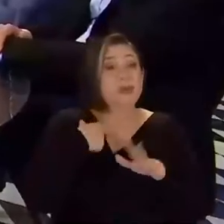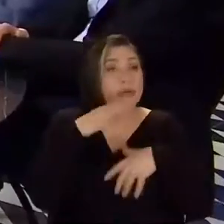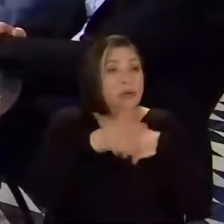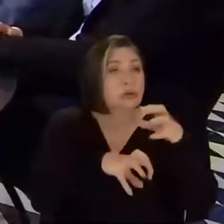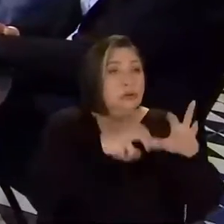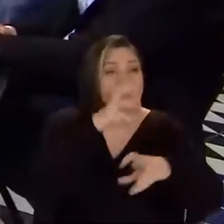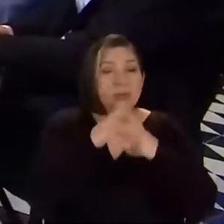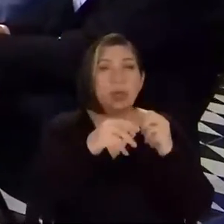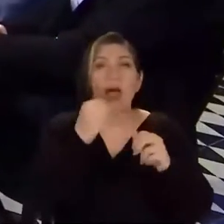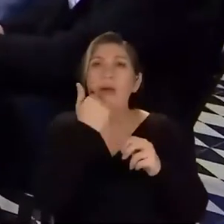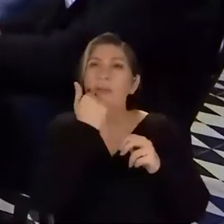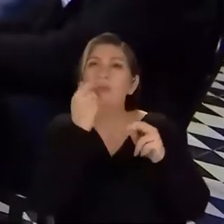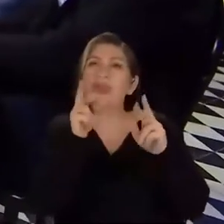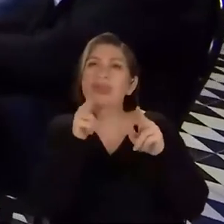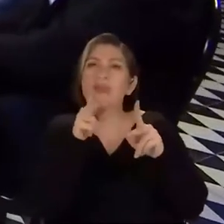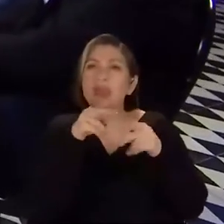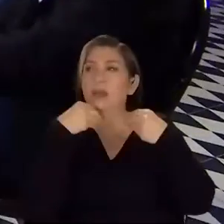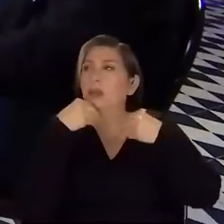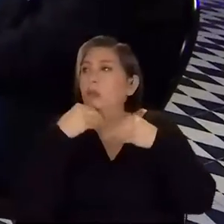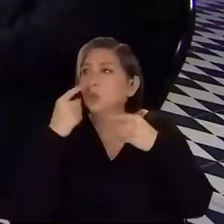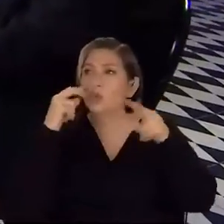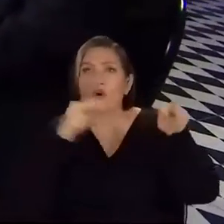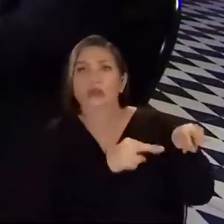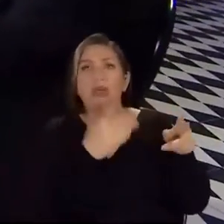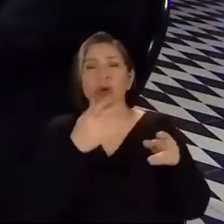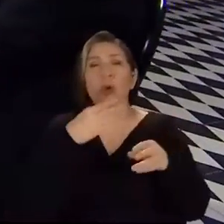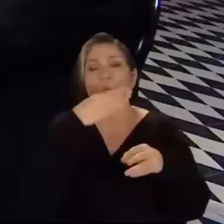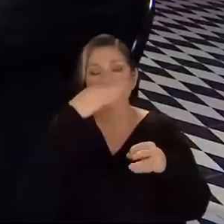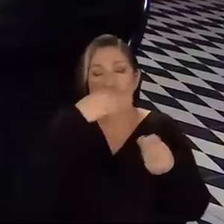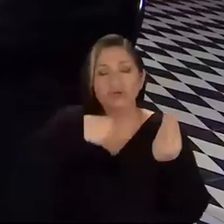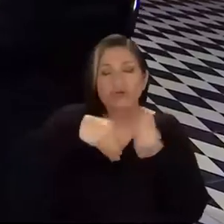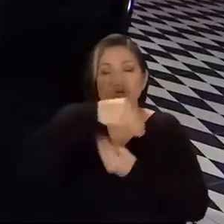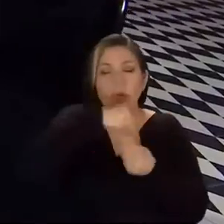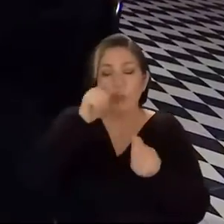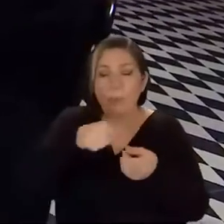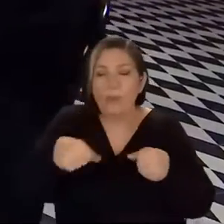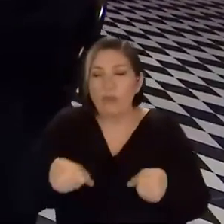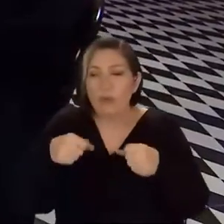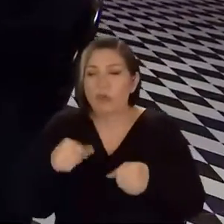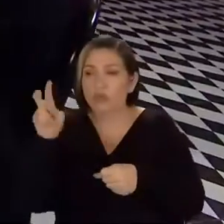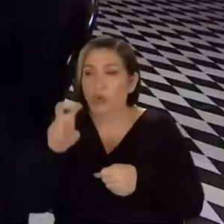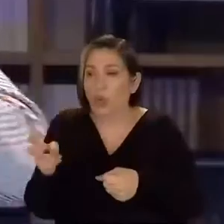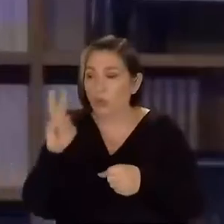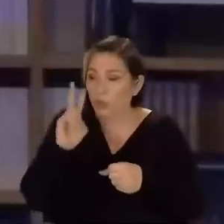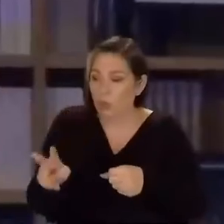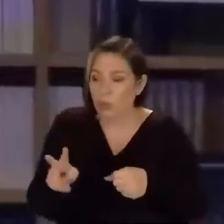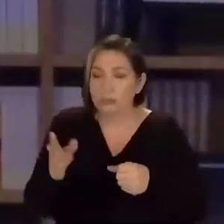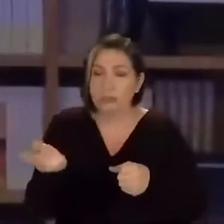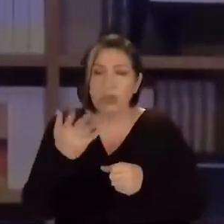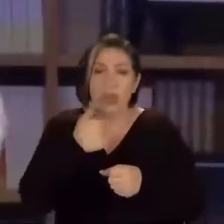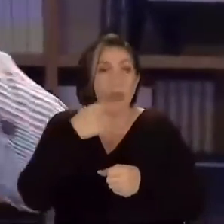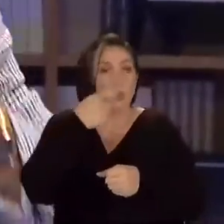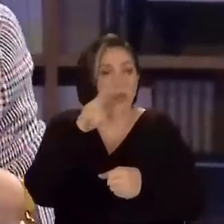nesnesi olarak pornografik bir nesne olarak teşhir etti. Yani uyuşturucu ticareti yapıyor, bavul bavul dolar geliniyor. İşte